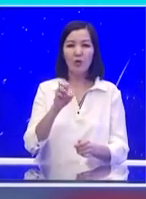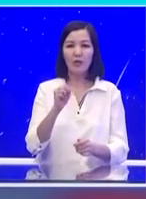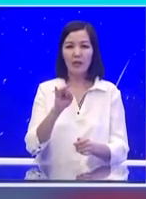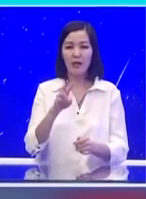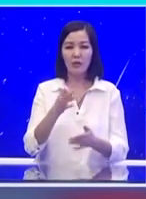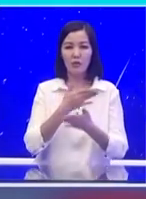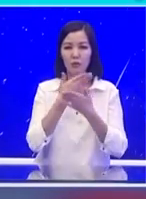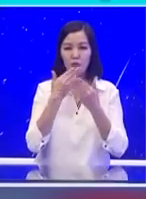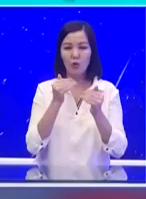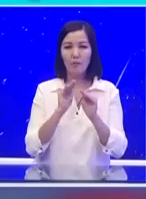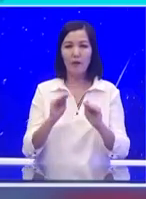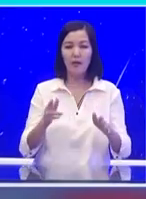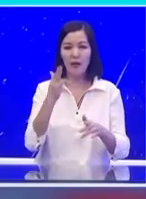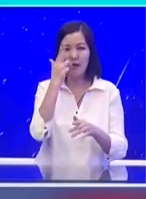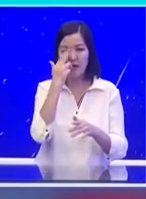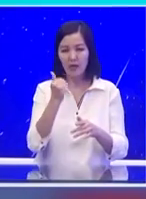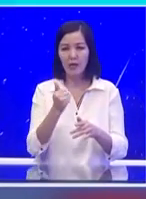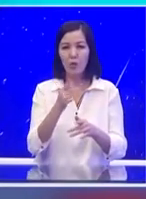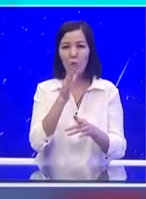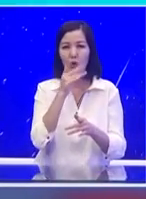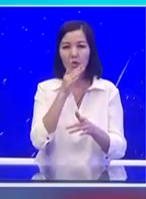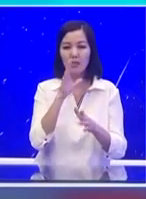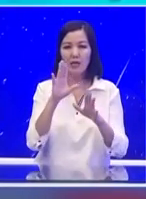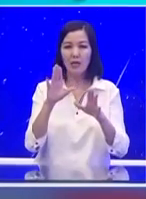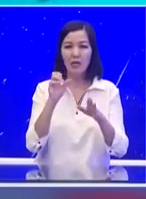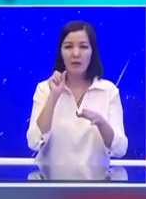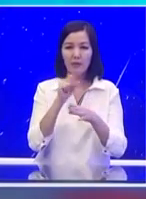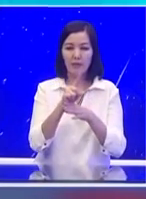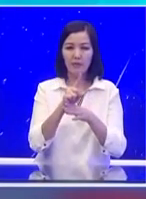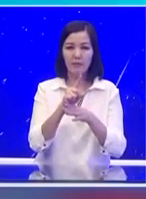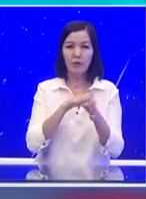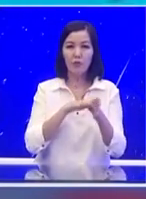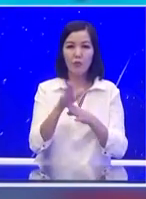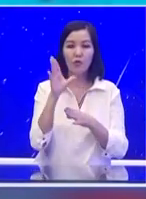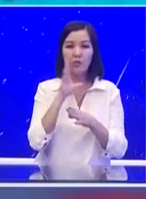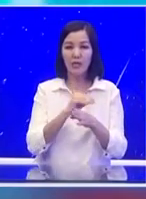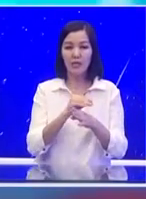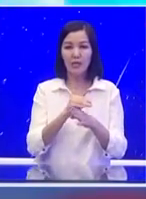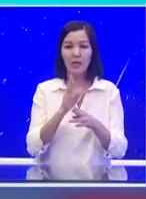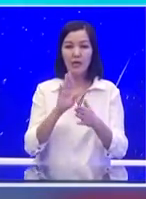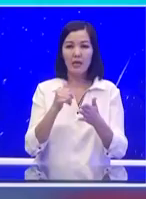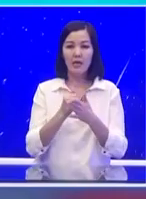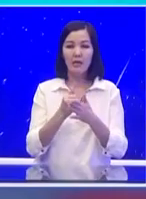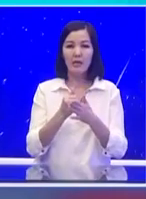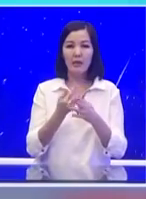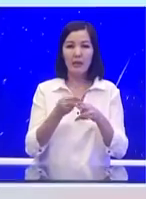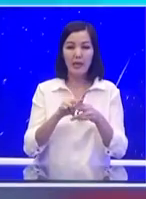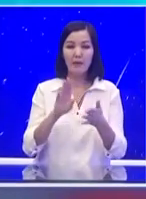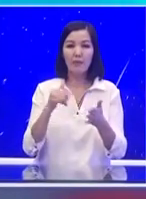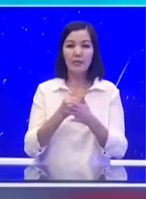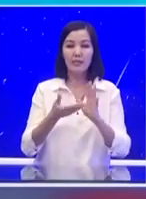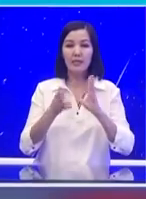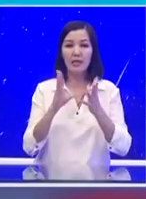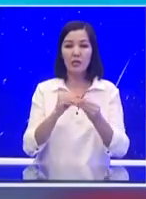балаға ыңғайлы уақытта жаңағы берілген тапсырманы орындайды. Сондықтан ең бастысы бізге нәтижесі керек.